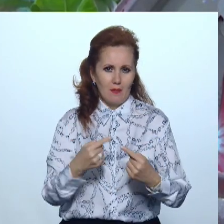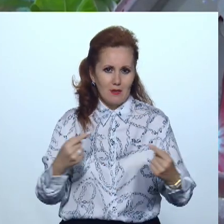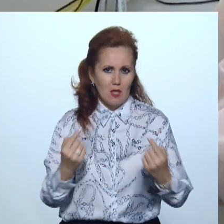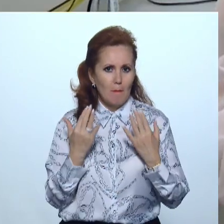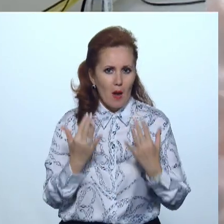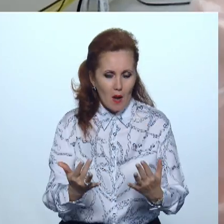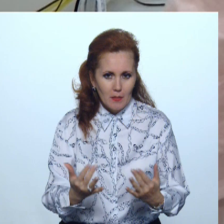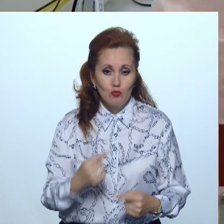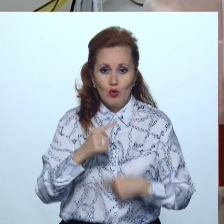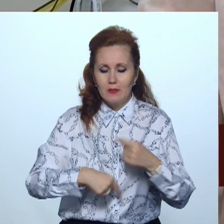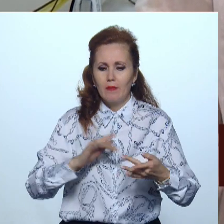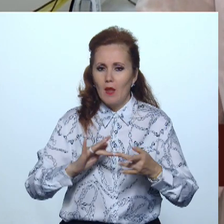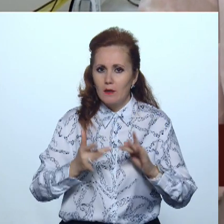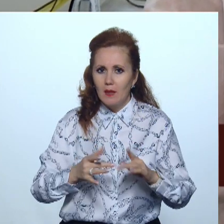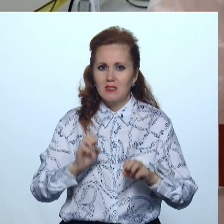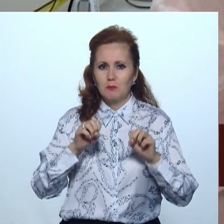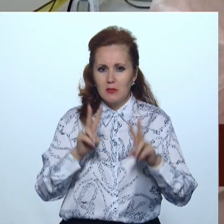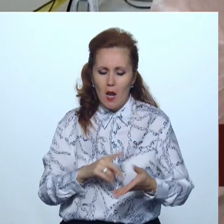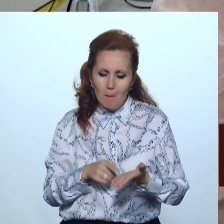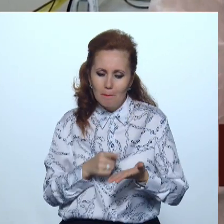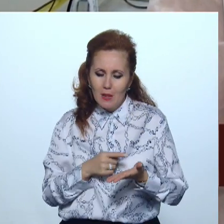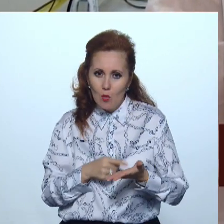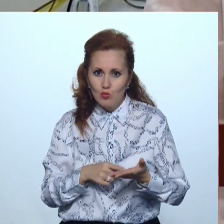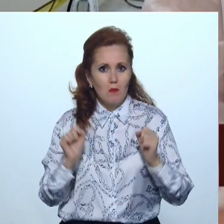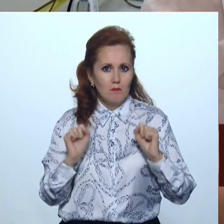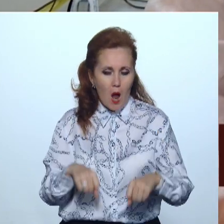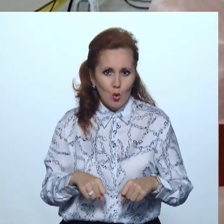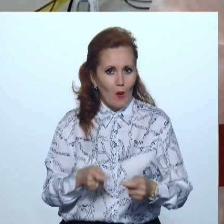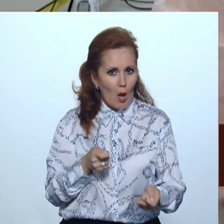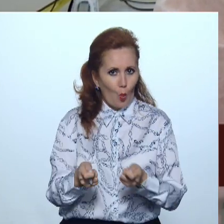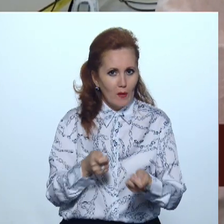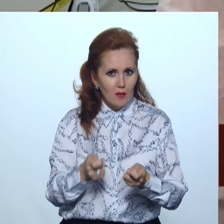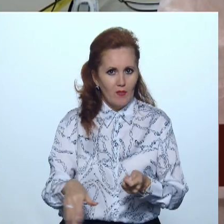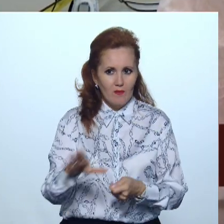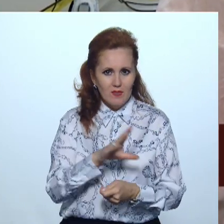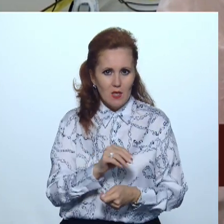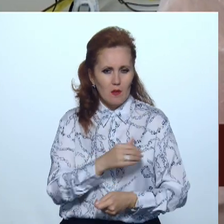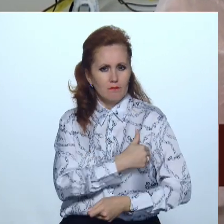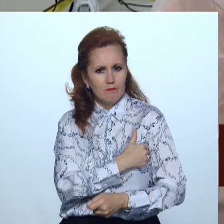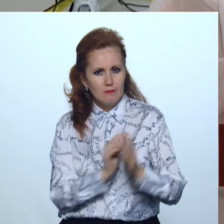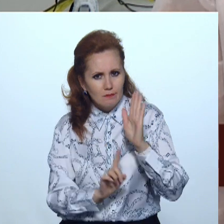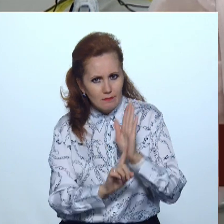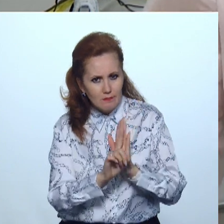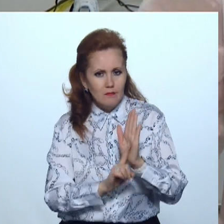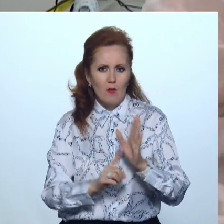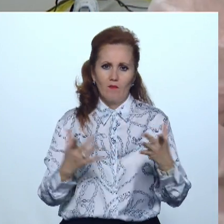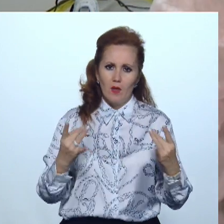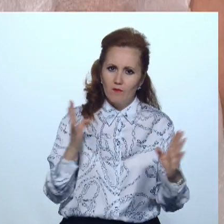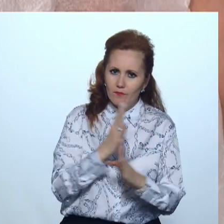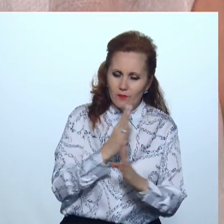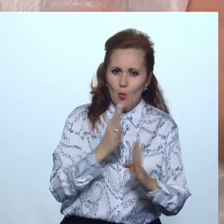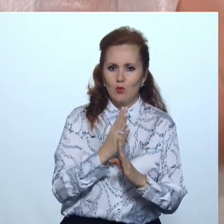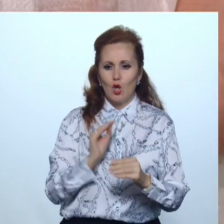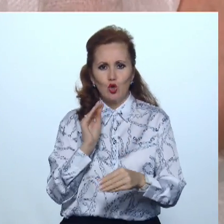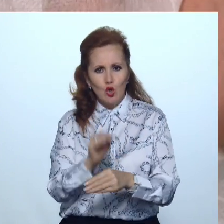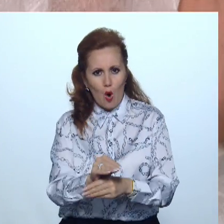через интернет, через специальное приложение могу регулировать все параметры. Я могу добавлять,